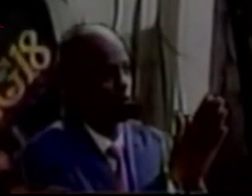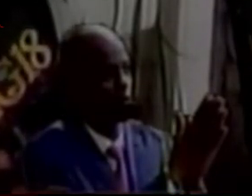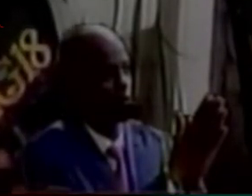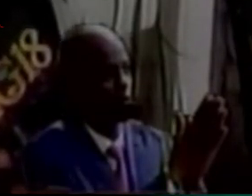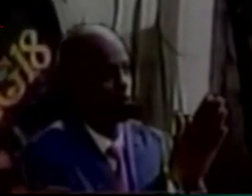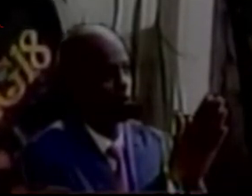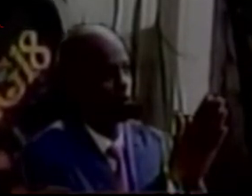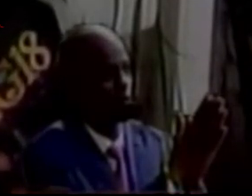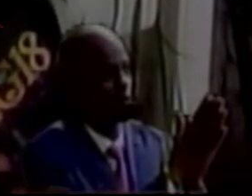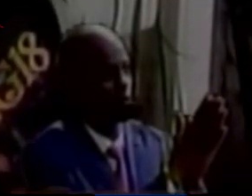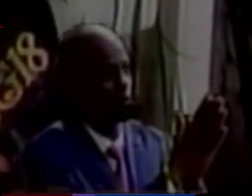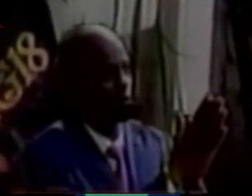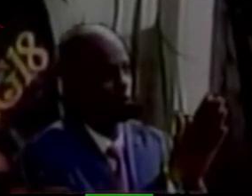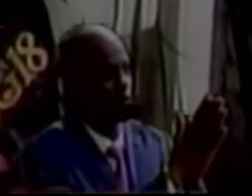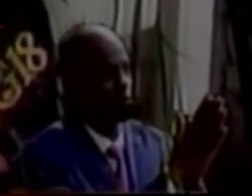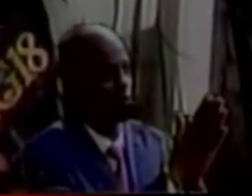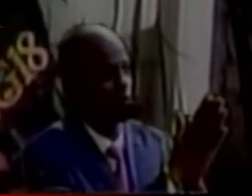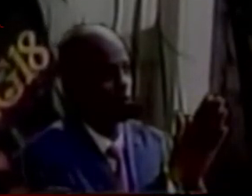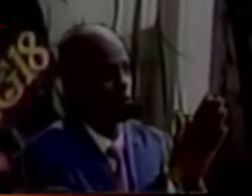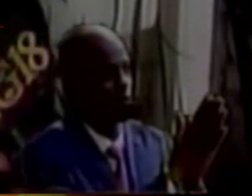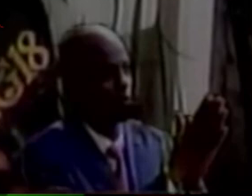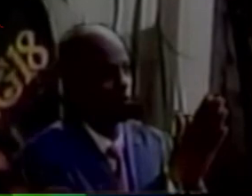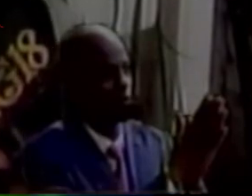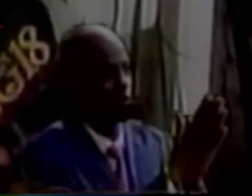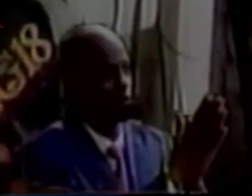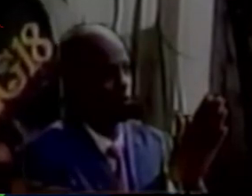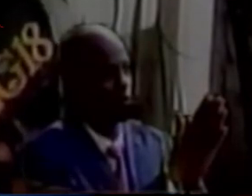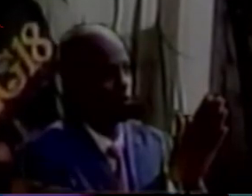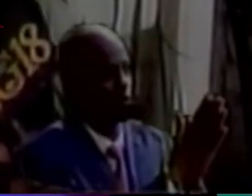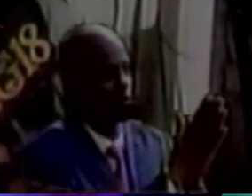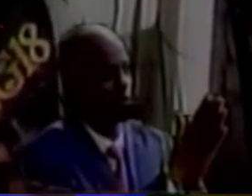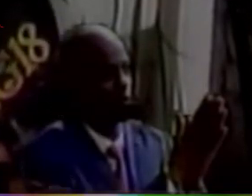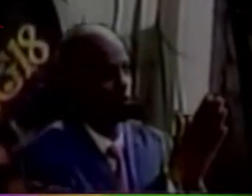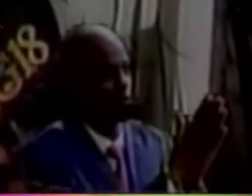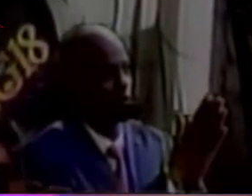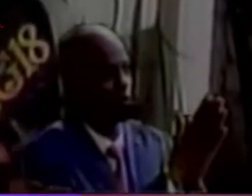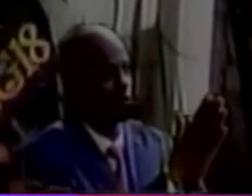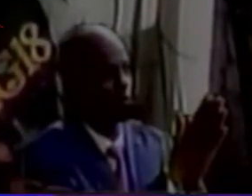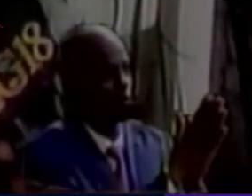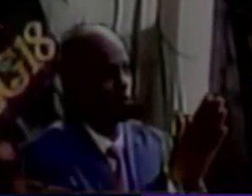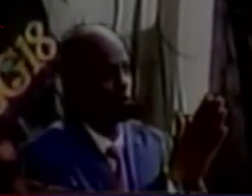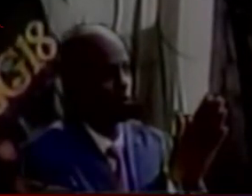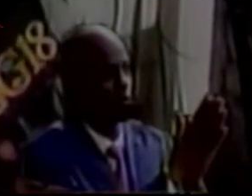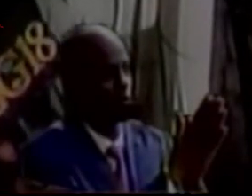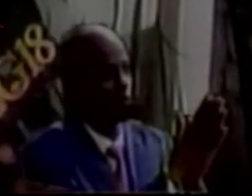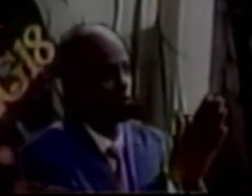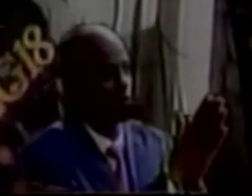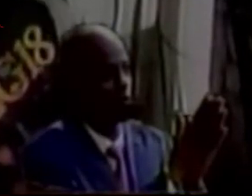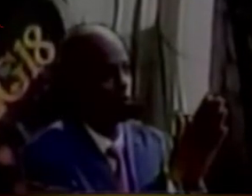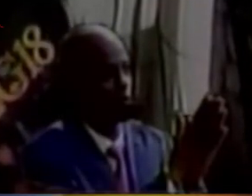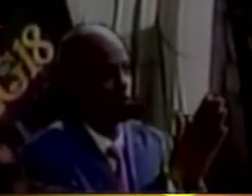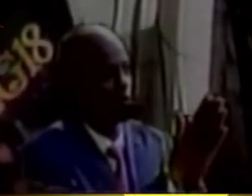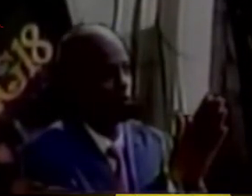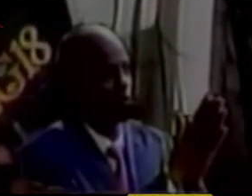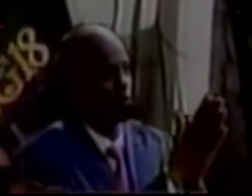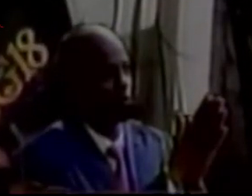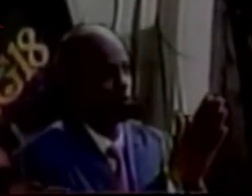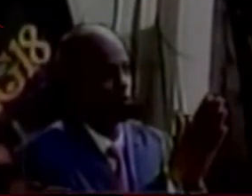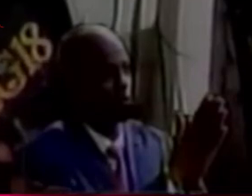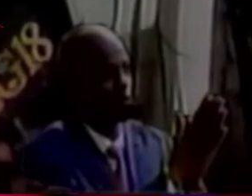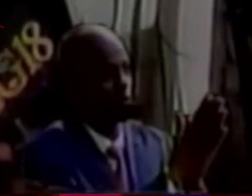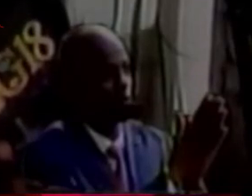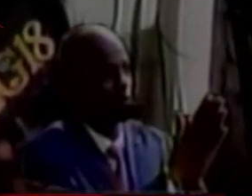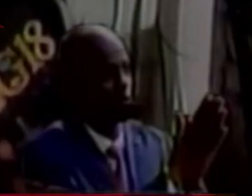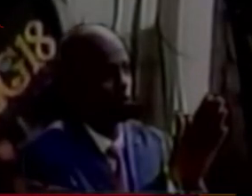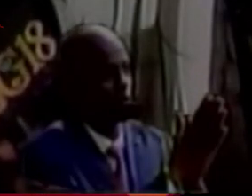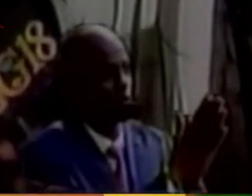et mission, ça en est l'émission ad extra, donc permettre que Montfortin, ça que Pionnier était porté pour nous,